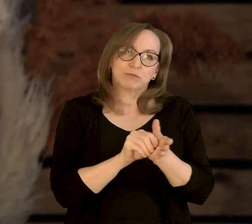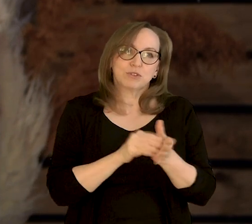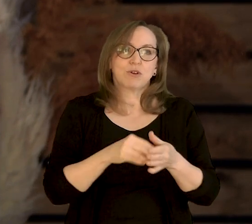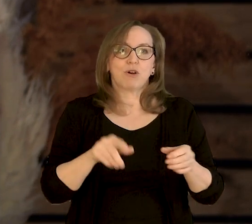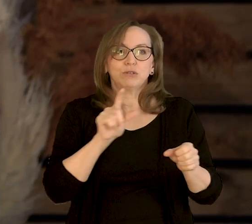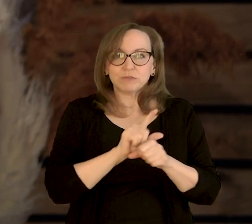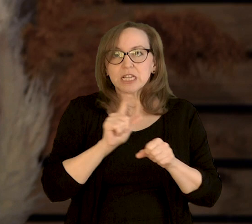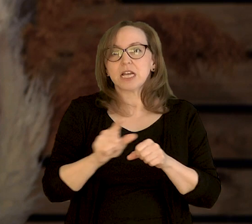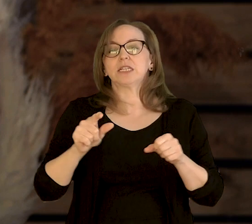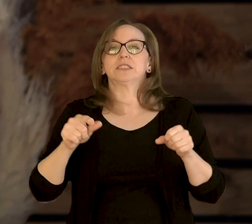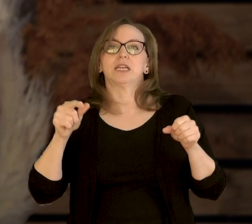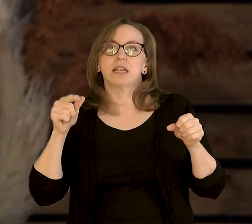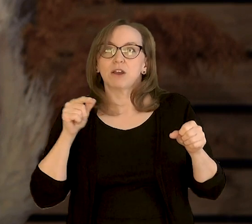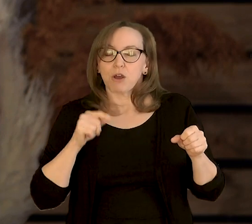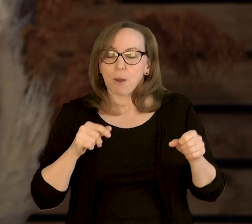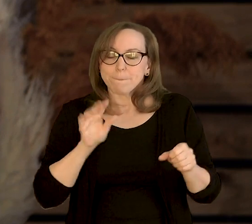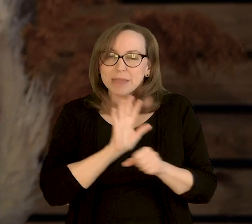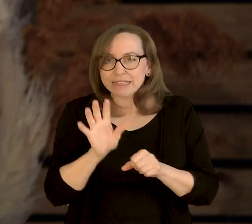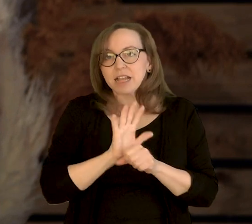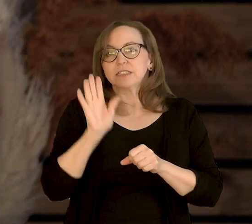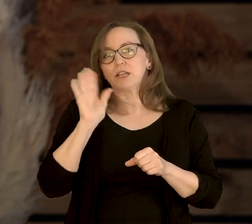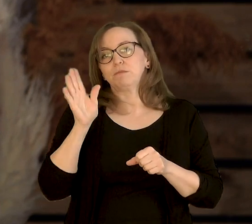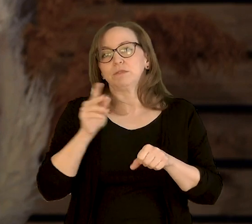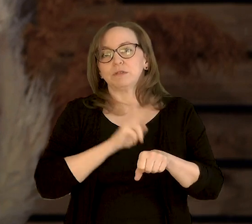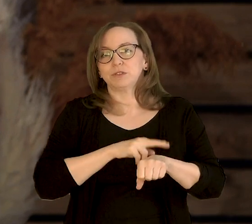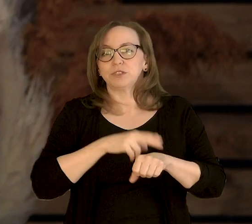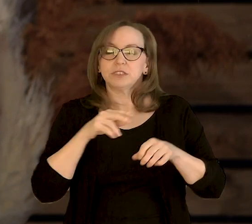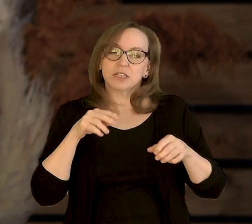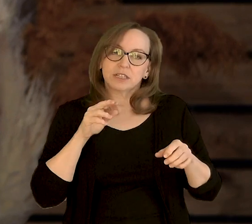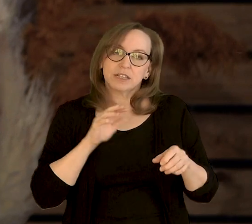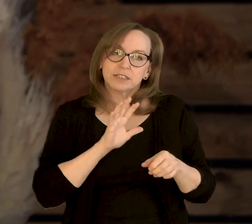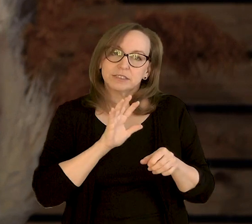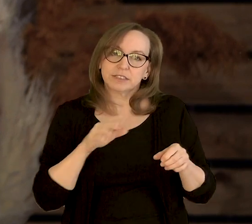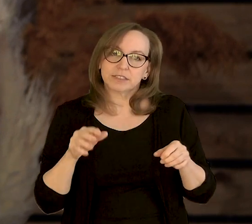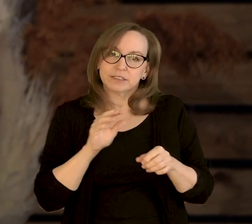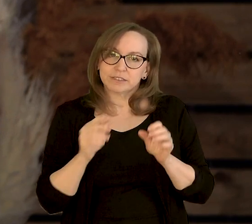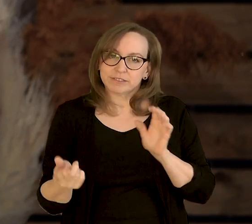kolejne grupy ludzi zatrudniać. Gdy przyszedł czas wypłaty,